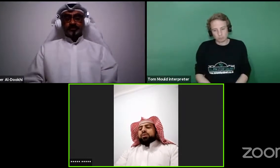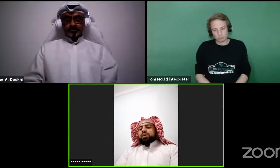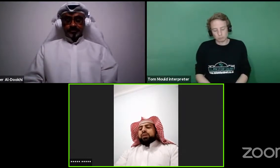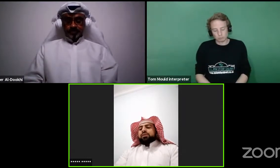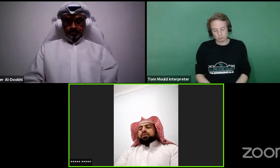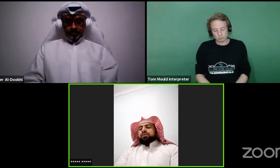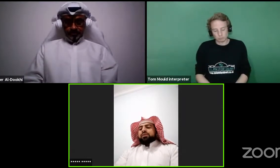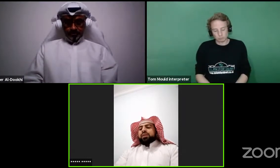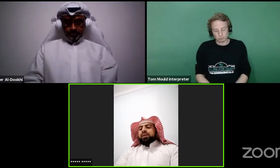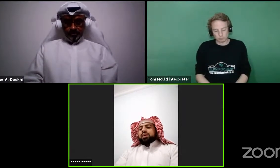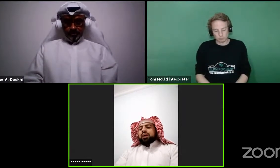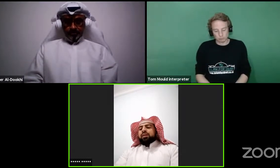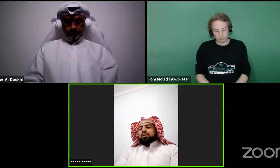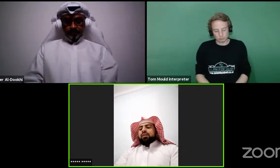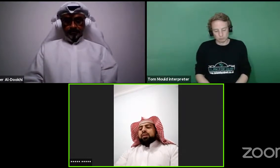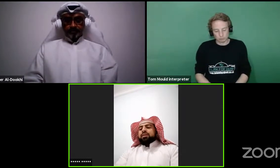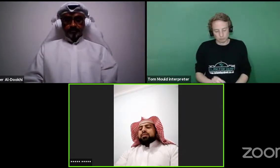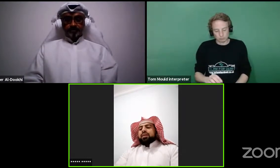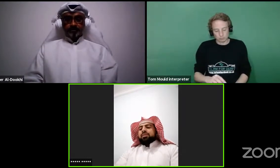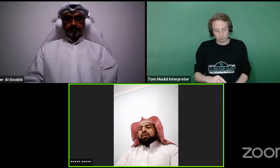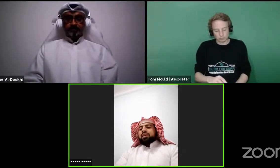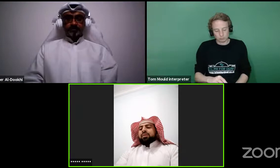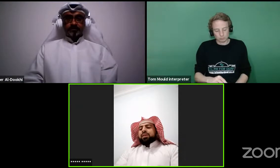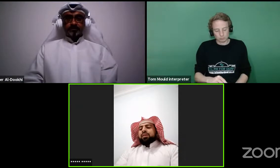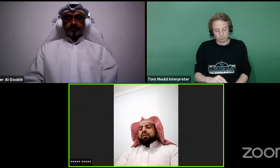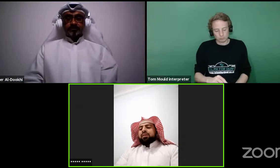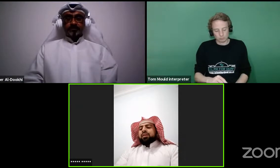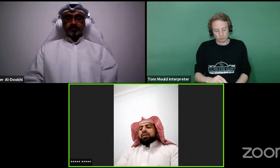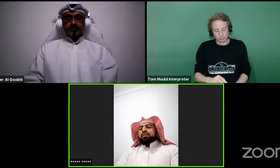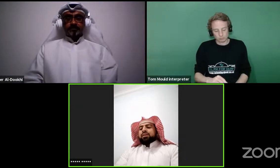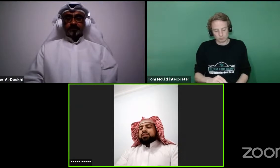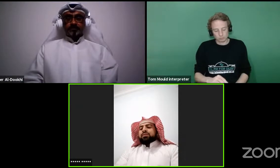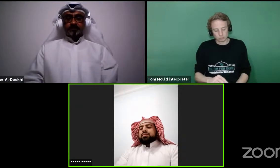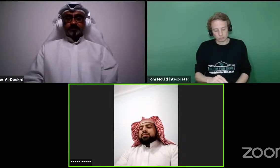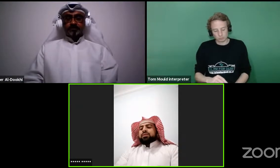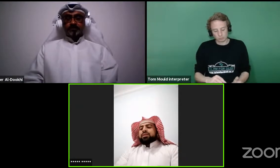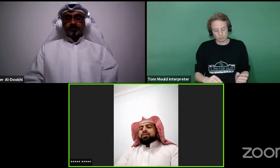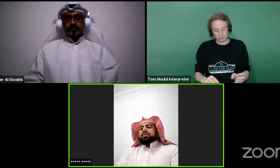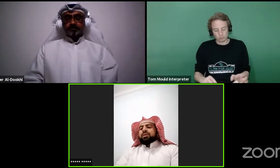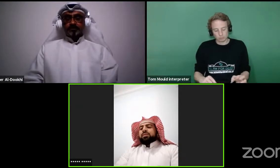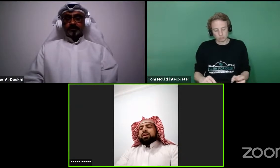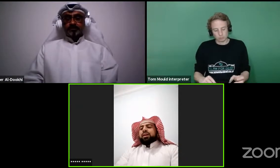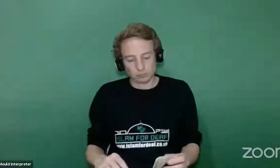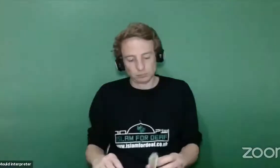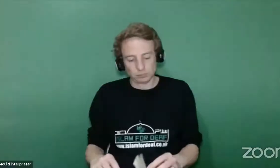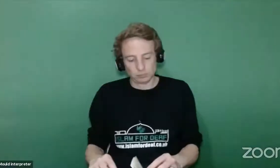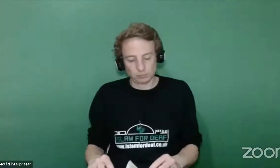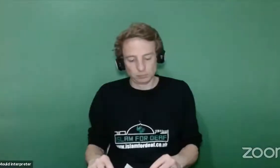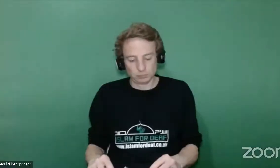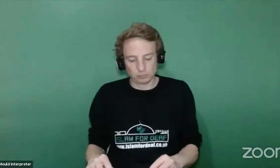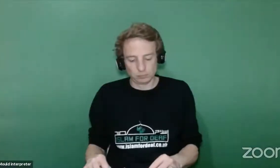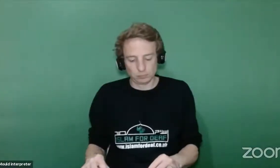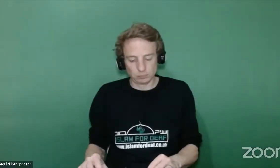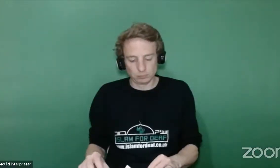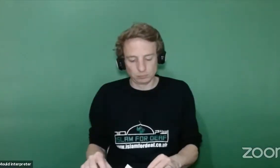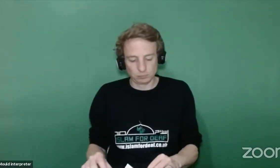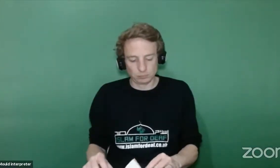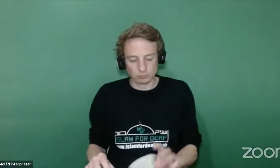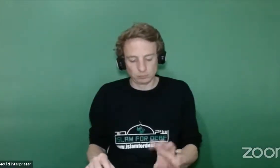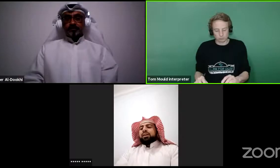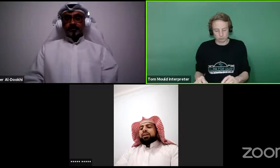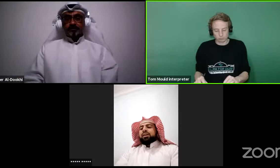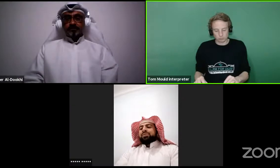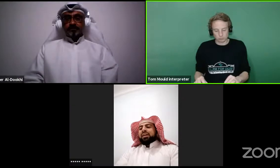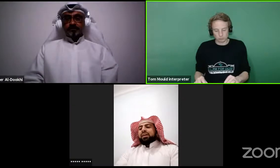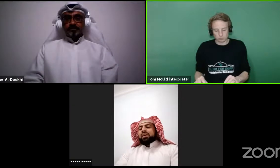الملك إني أرى 7 بقرات سمان